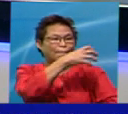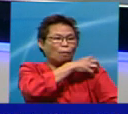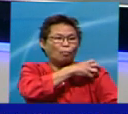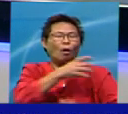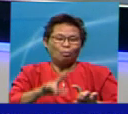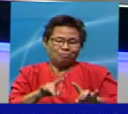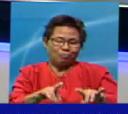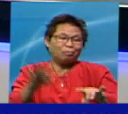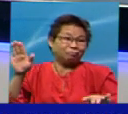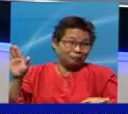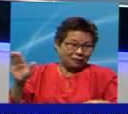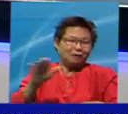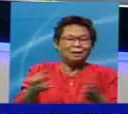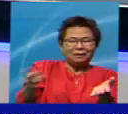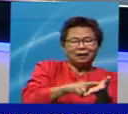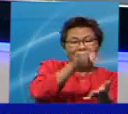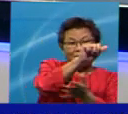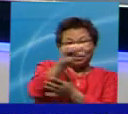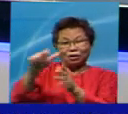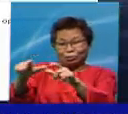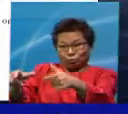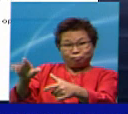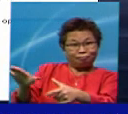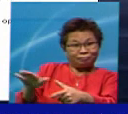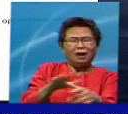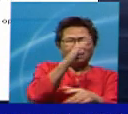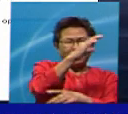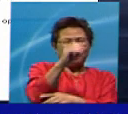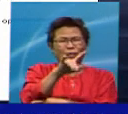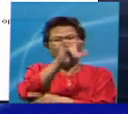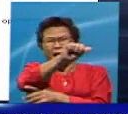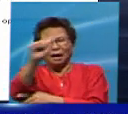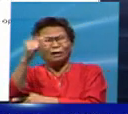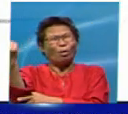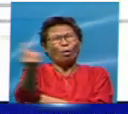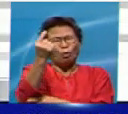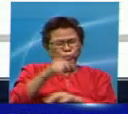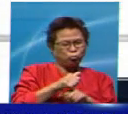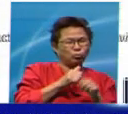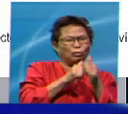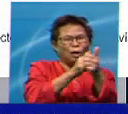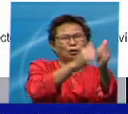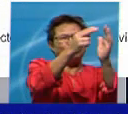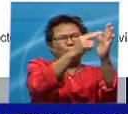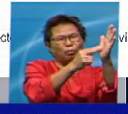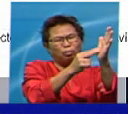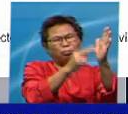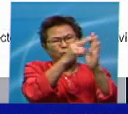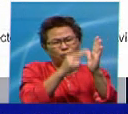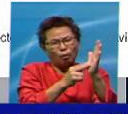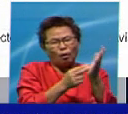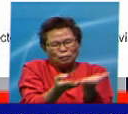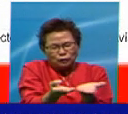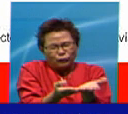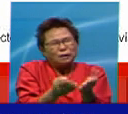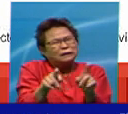tempatan kenyataan Asia group menjelaskan Syarikat penerbangan itu sentiasa mematuhi prosedur penyelenggaraan seperti